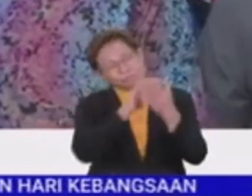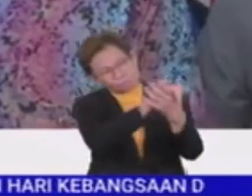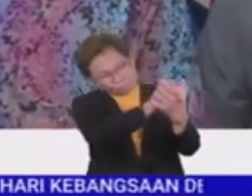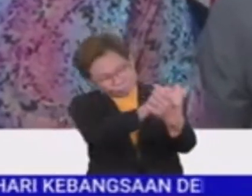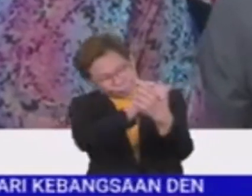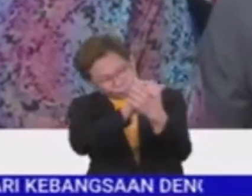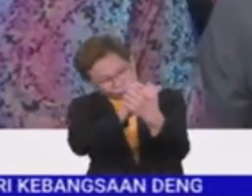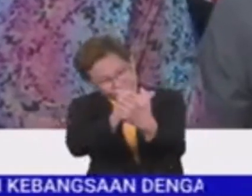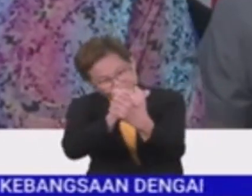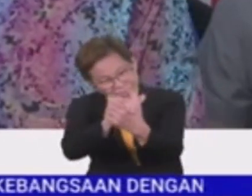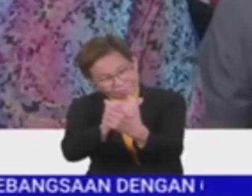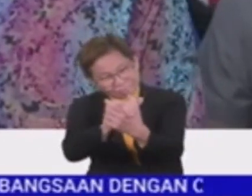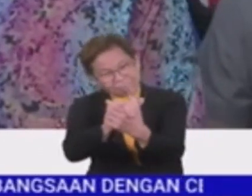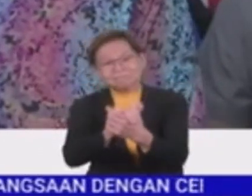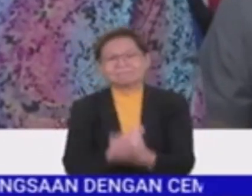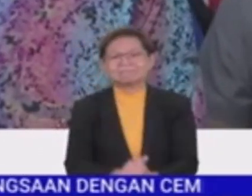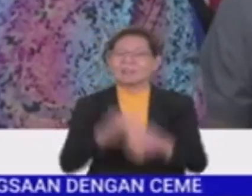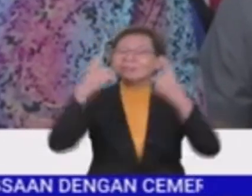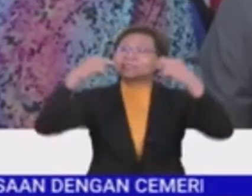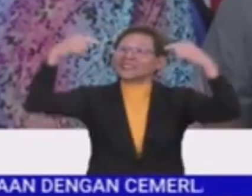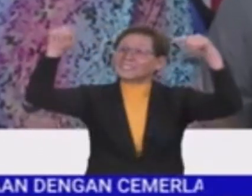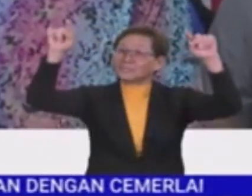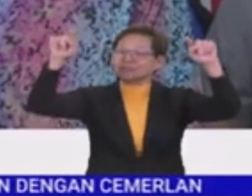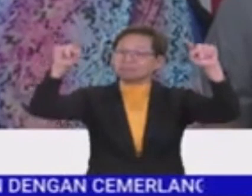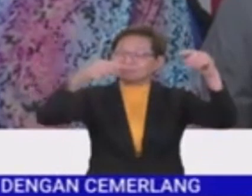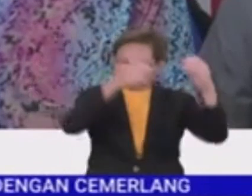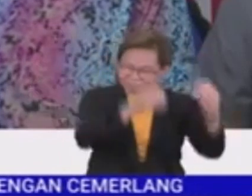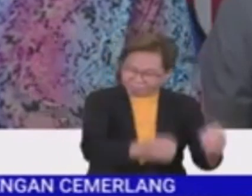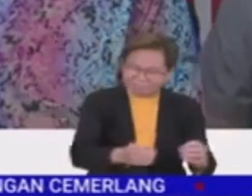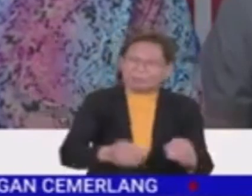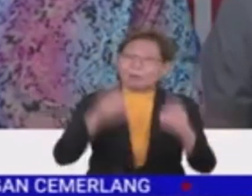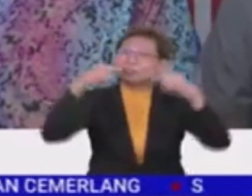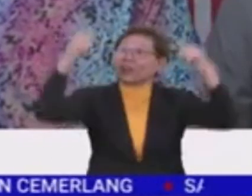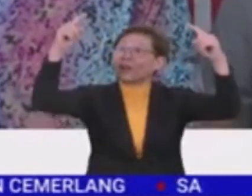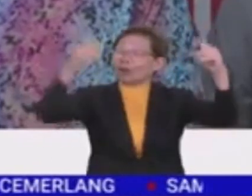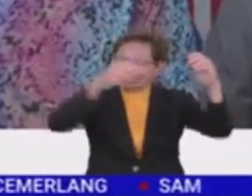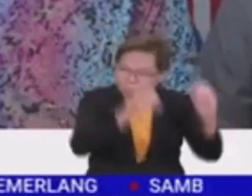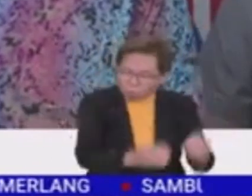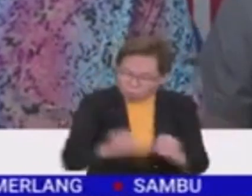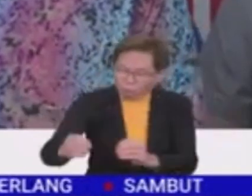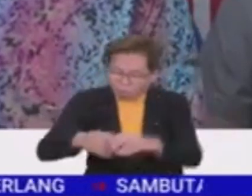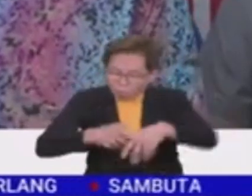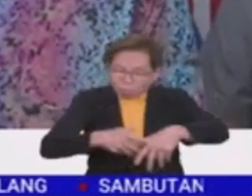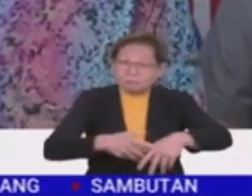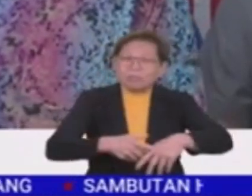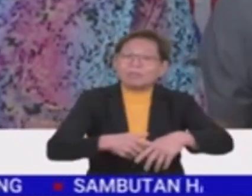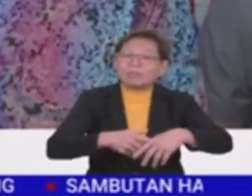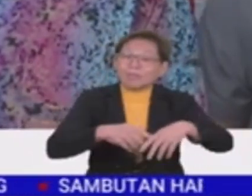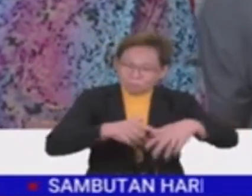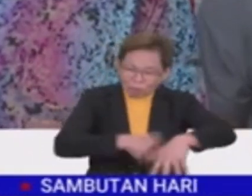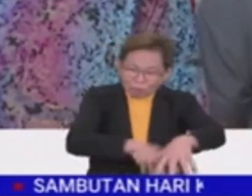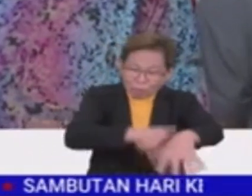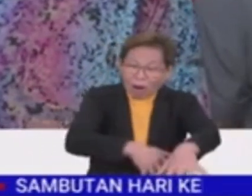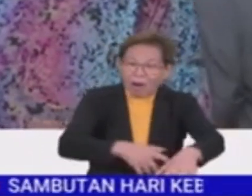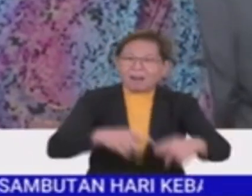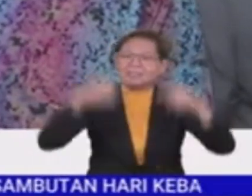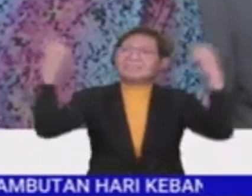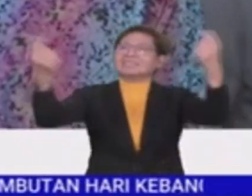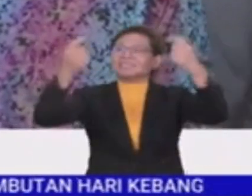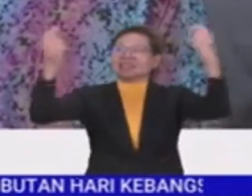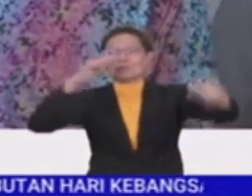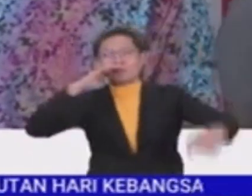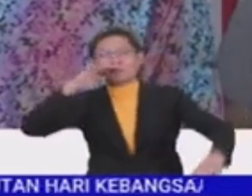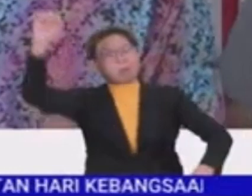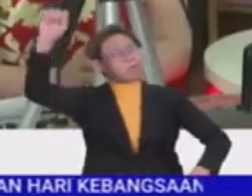KECOM yang berjaya menganjurkan perarakan sambutan Hari Merdeka yang saya kira